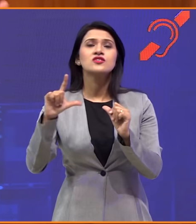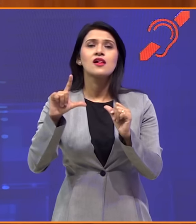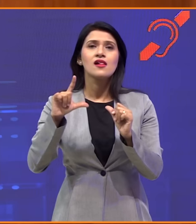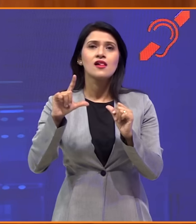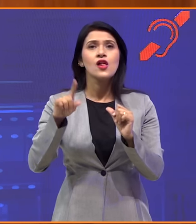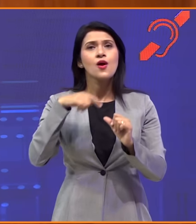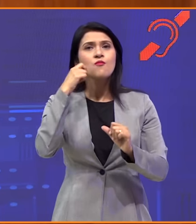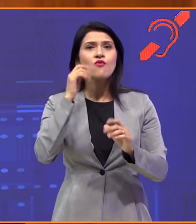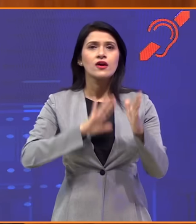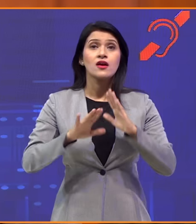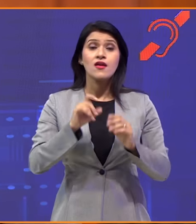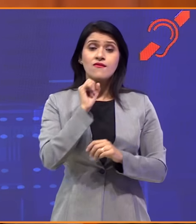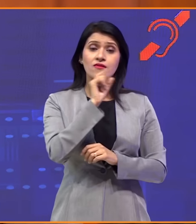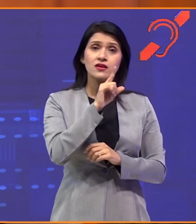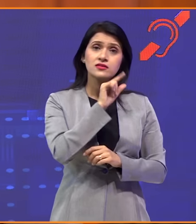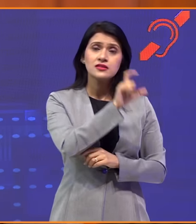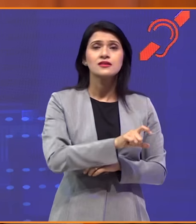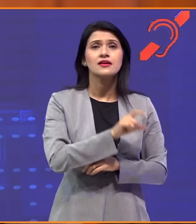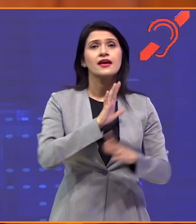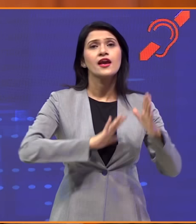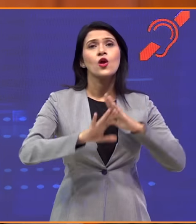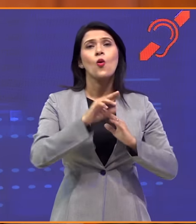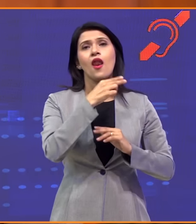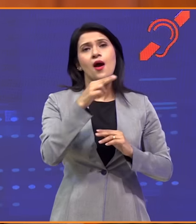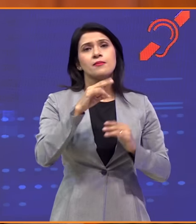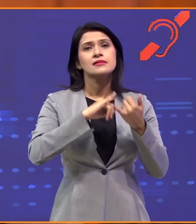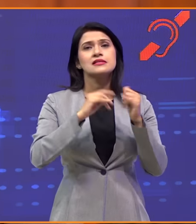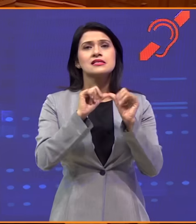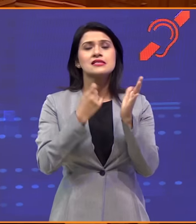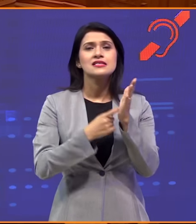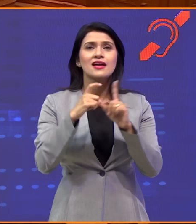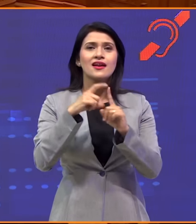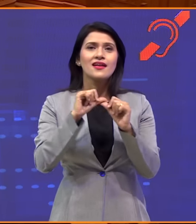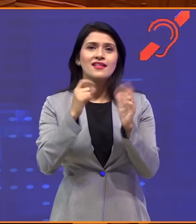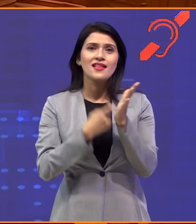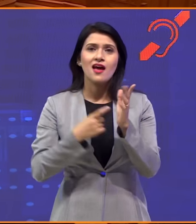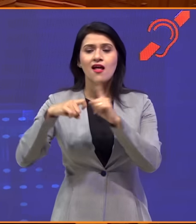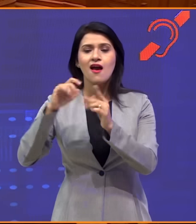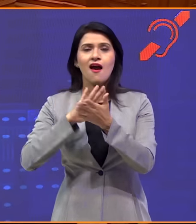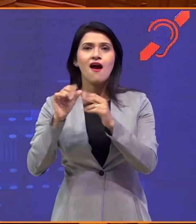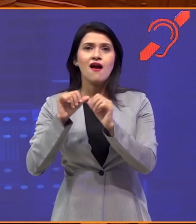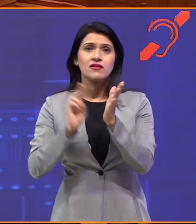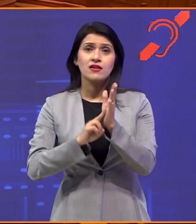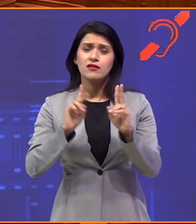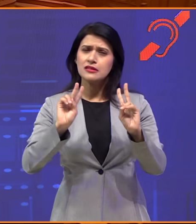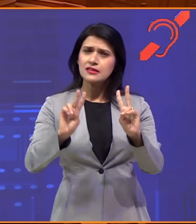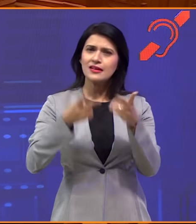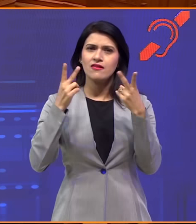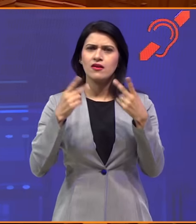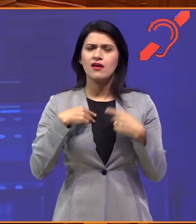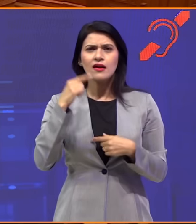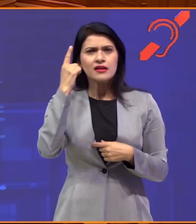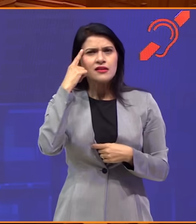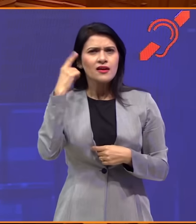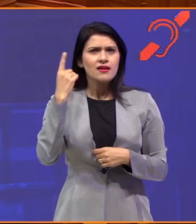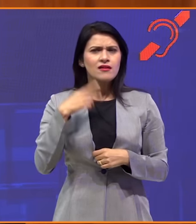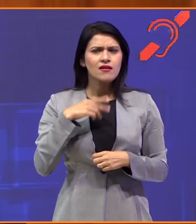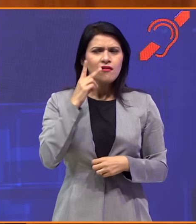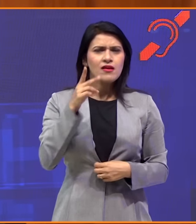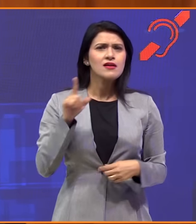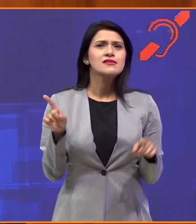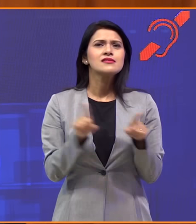का इस पार्ट वन का हीरो है तो और मेरा हीरो बिल्कुल अलग होना चाहिए मैं जिस तरह से देखता हूं ना कमर्शियल फिल्म को